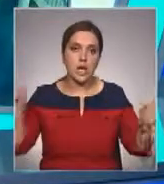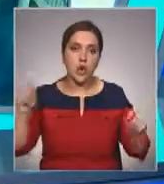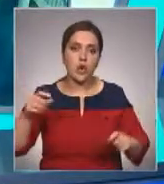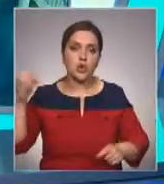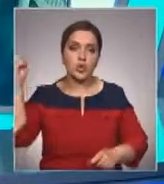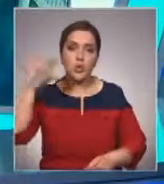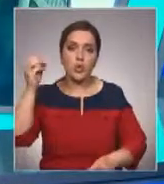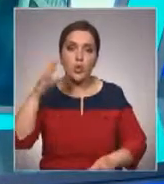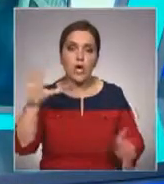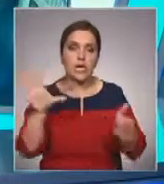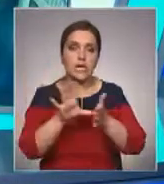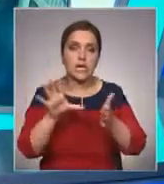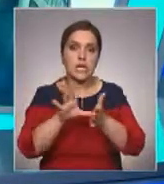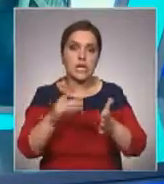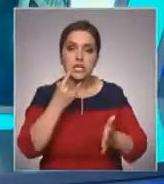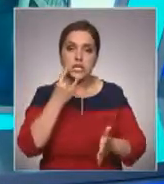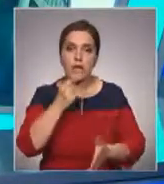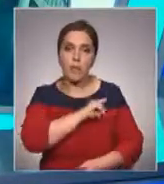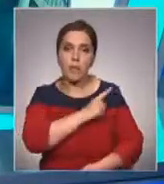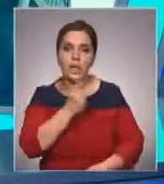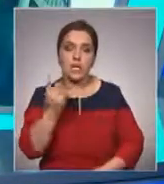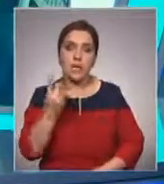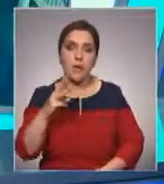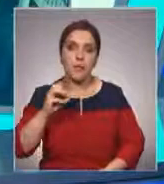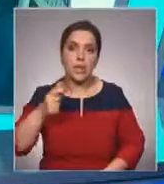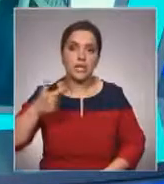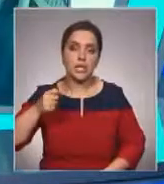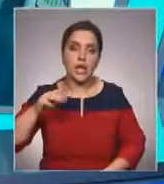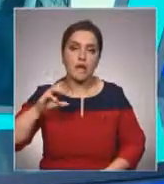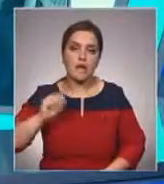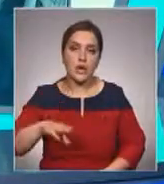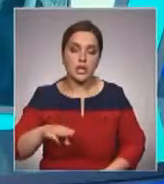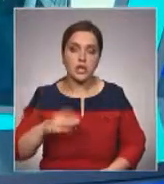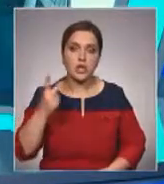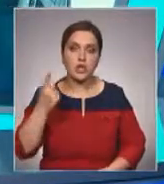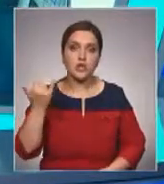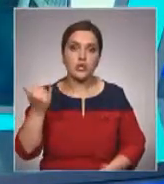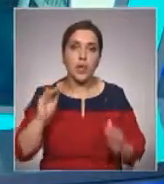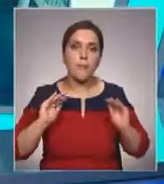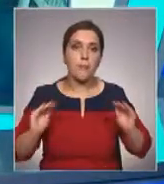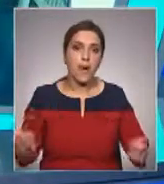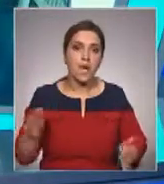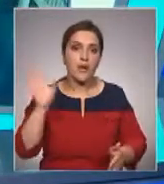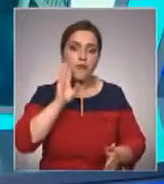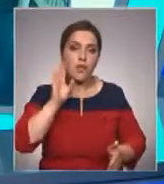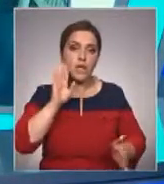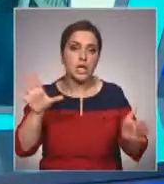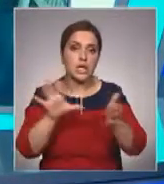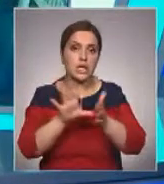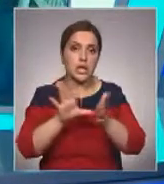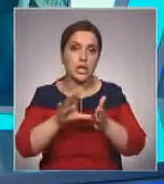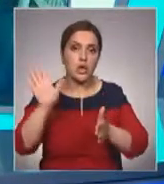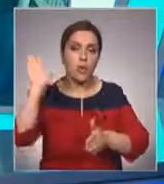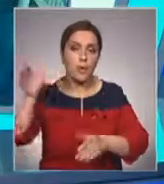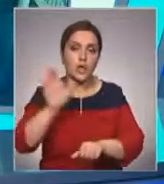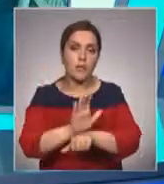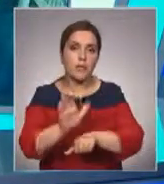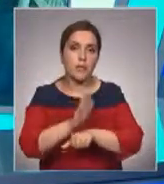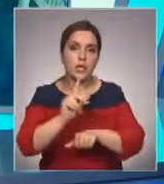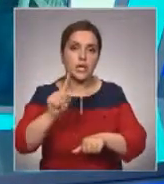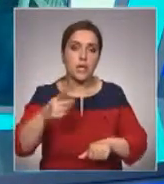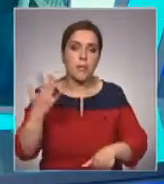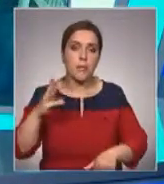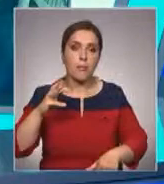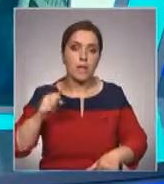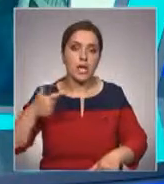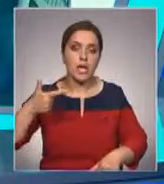электростанцию мощностью 1 мегаватт в час. Сейчас здесь строят малую гидроэлектростанцию. Она будет вырабатывать 2,5 мегаватт электроэнергии. В